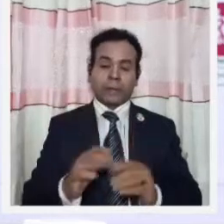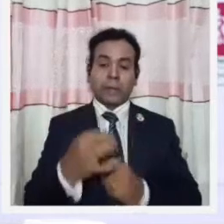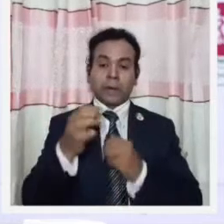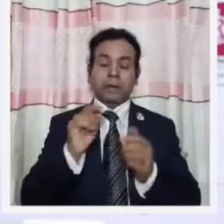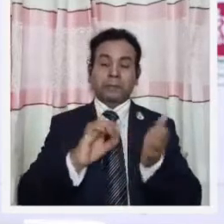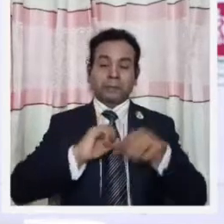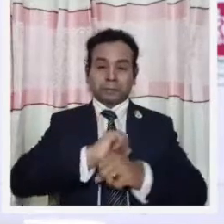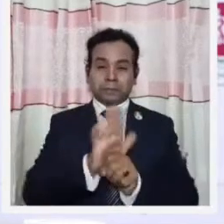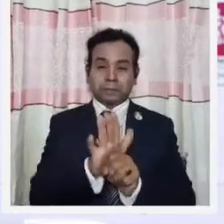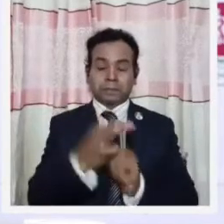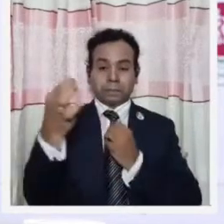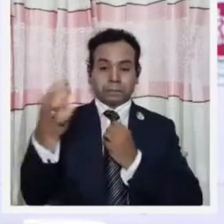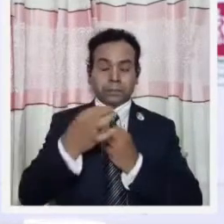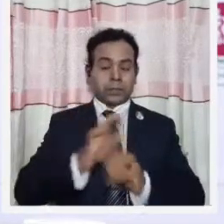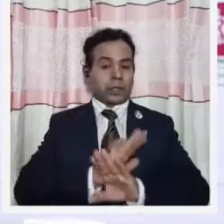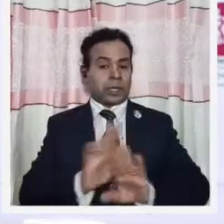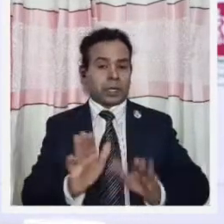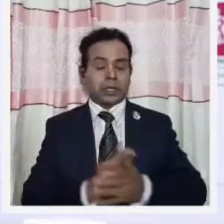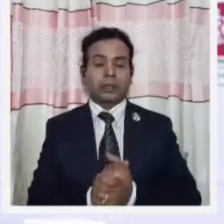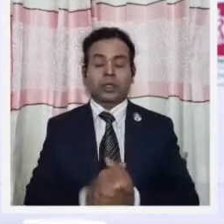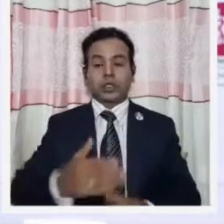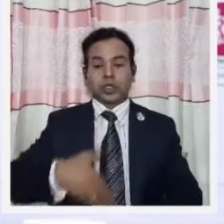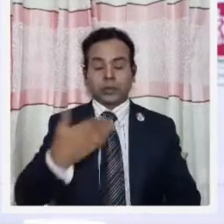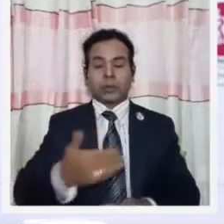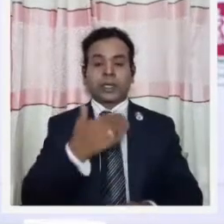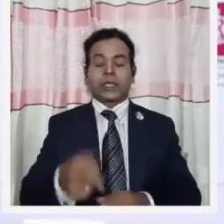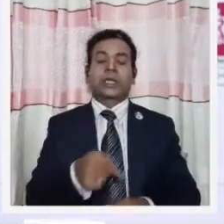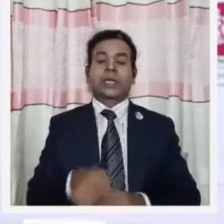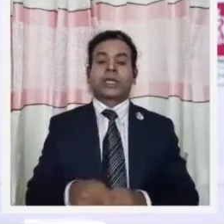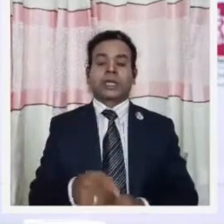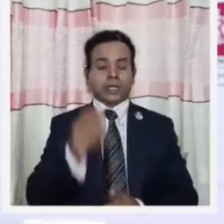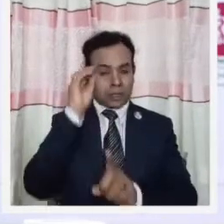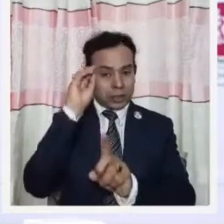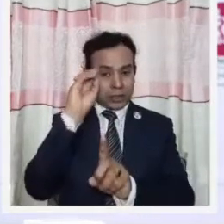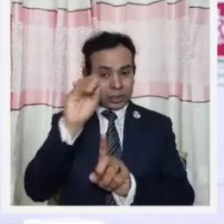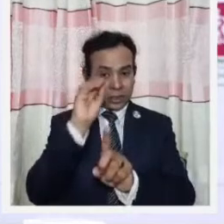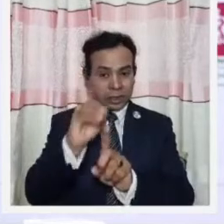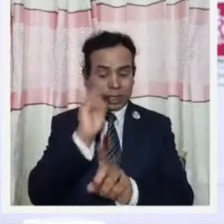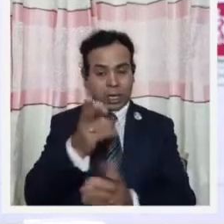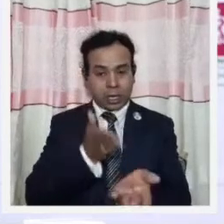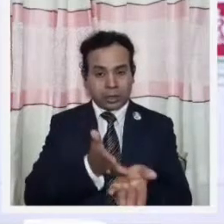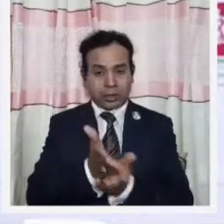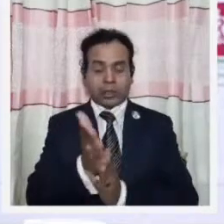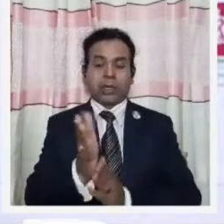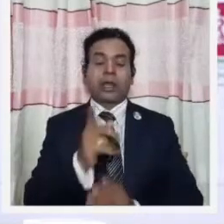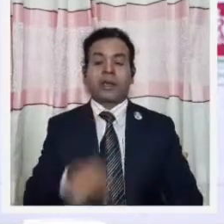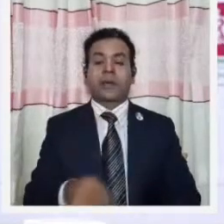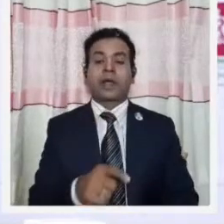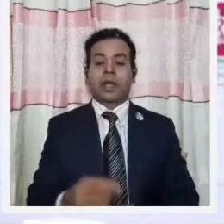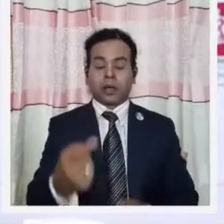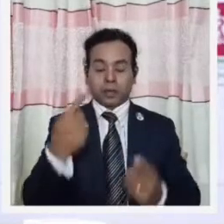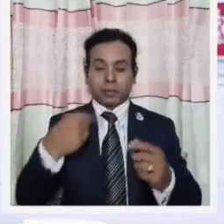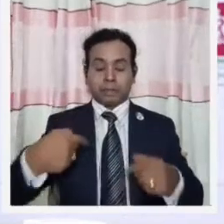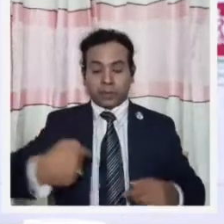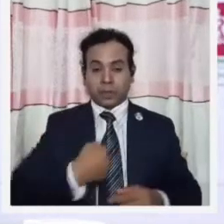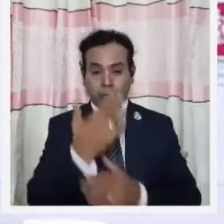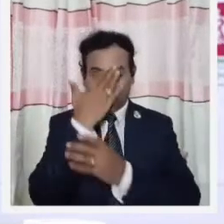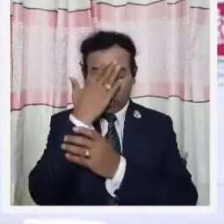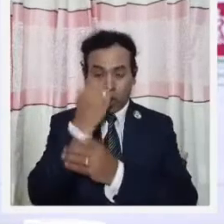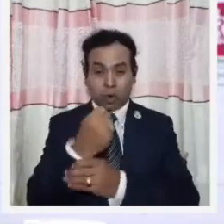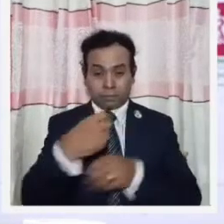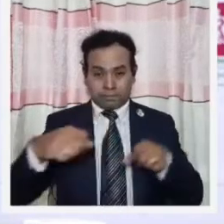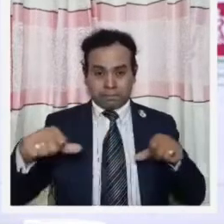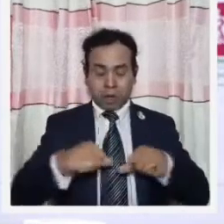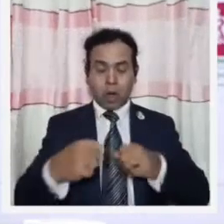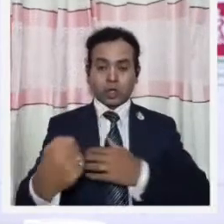আপনি সংক্রমিত না হন, এবং সংক্রমিত না হওয়ার জন্য যেগুলো আমরা সবসময় বলে থাকি সেগুলো